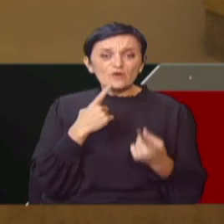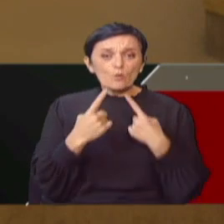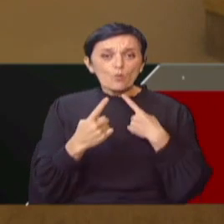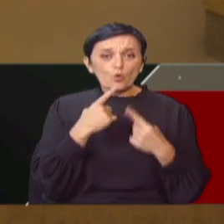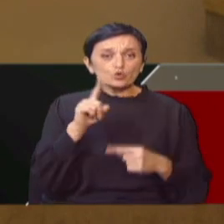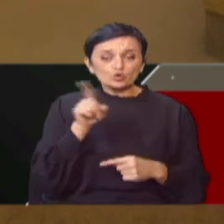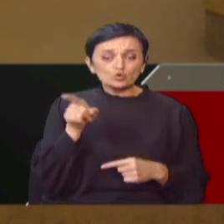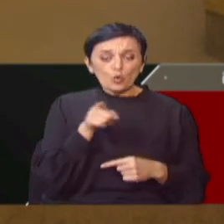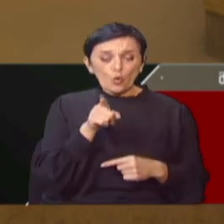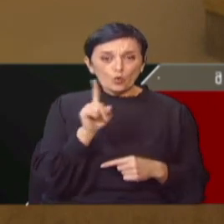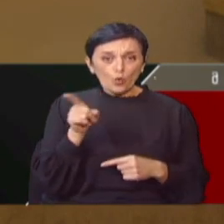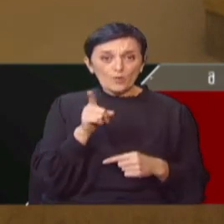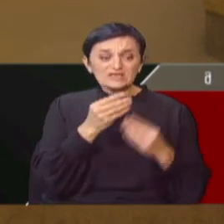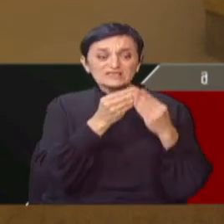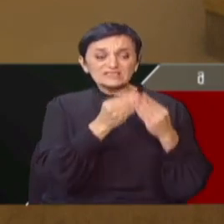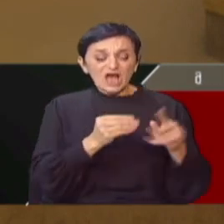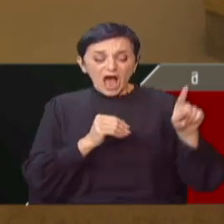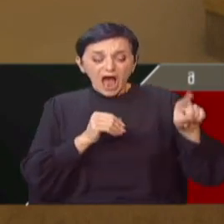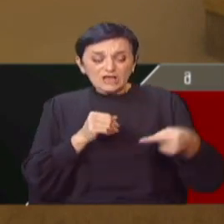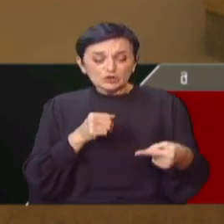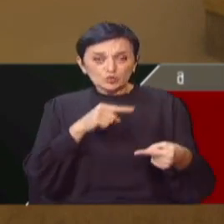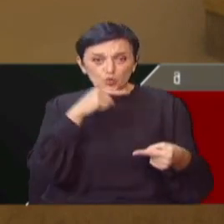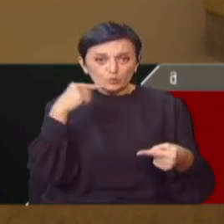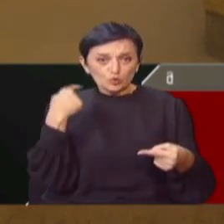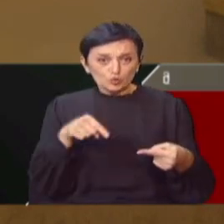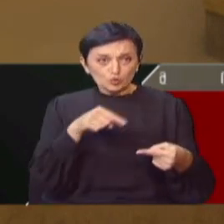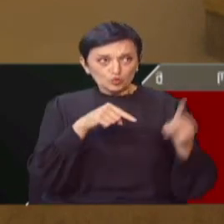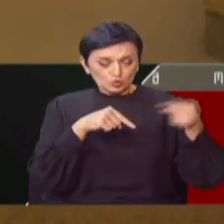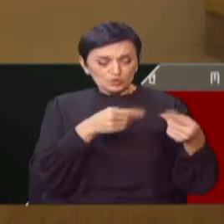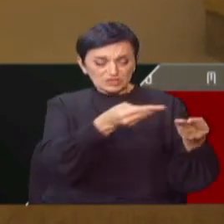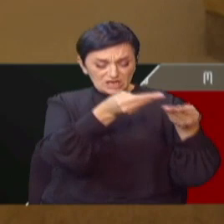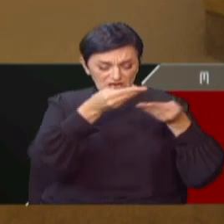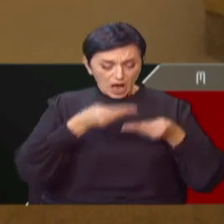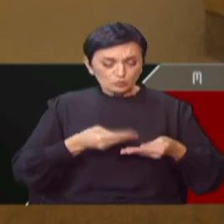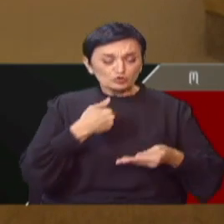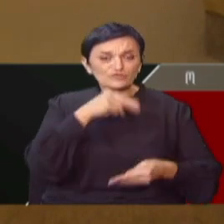ისინი მოახდენენ ზეწოლას და აიძულებენ რუსეთს, რომ გადმოგცენ ჩვენ